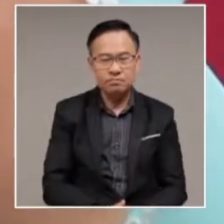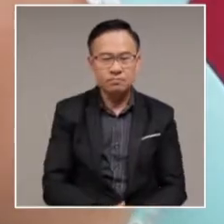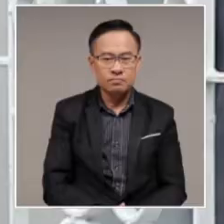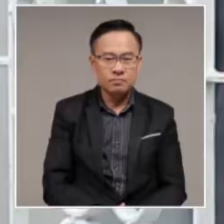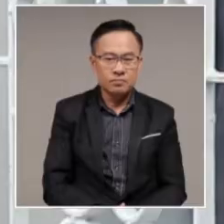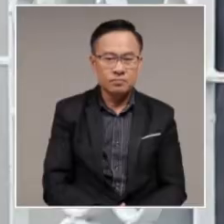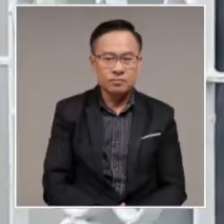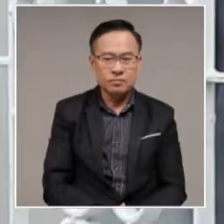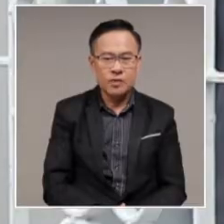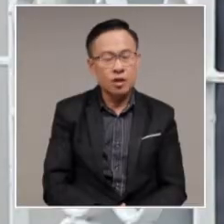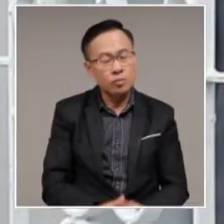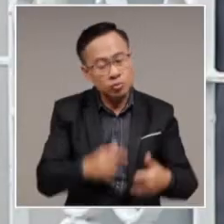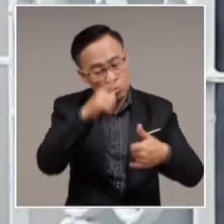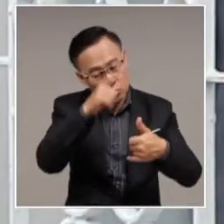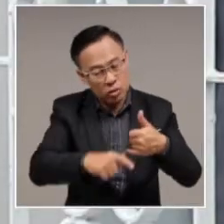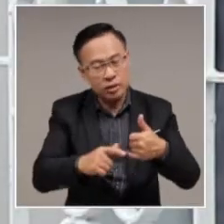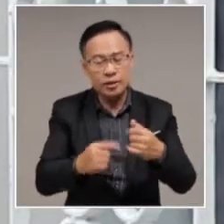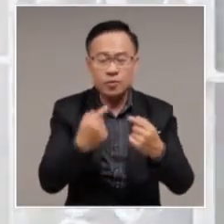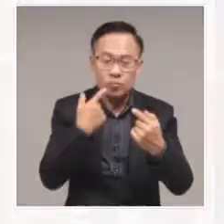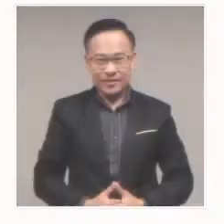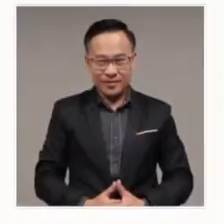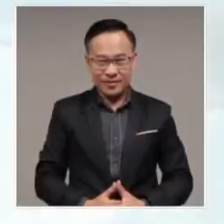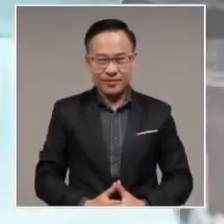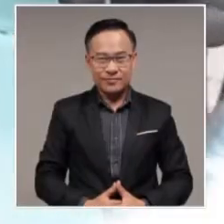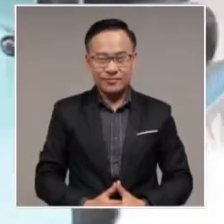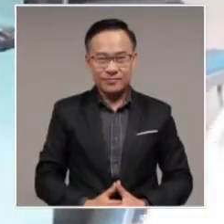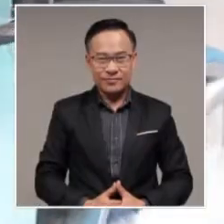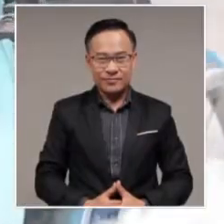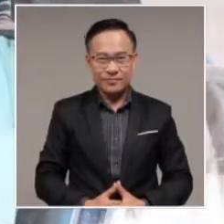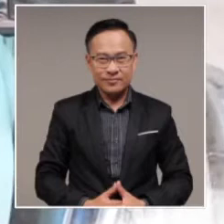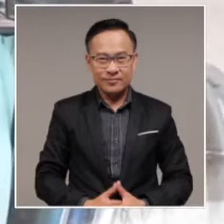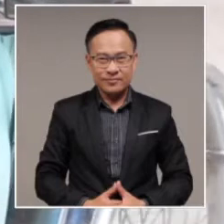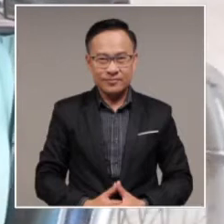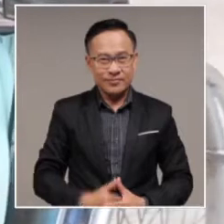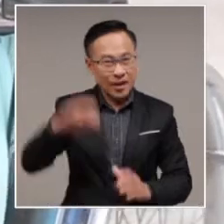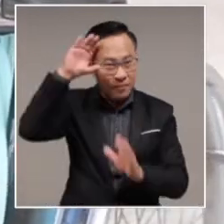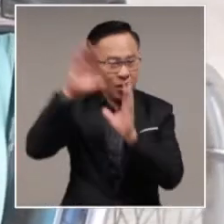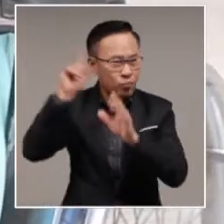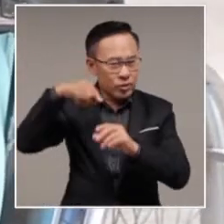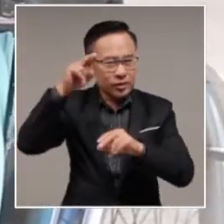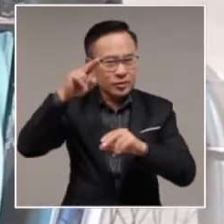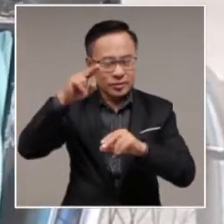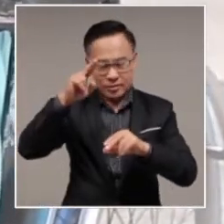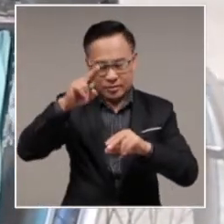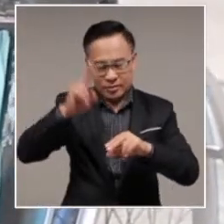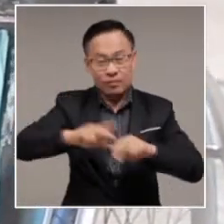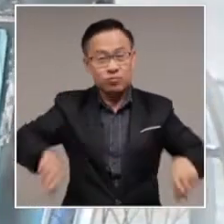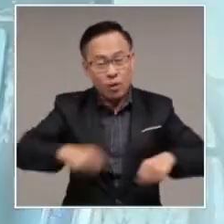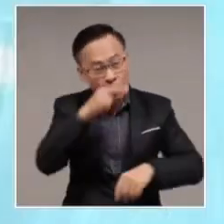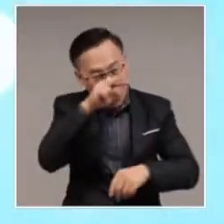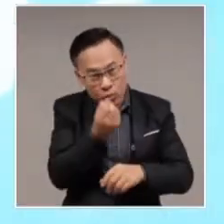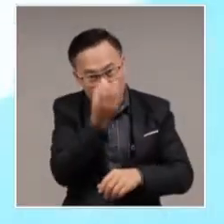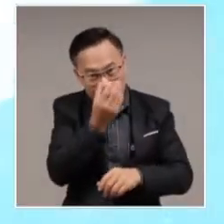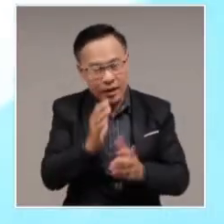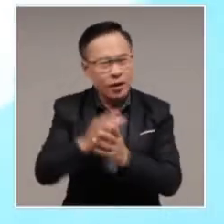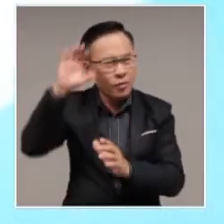มาณนั้นทัศนคติกับเพื่อนบ้านดี แสงเท้าภาพพี่นุ้ยนั่งมองดอกชวนชมภ